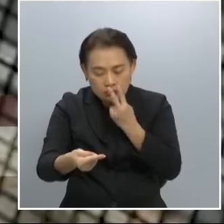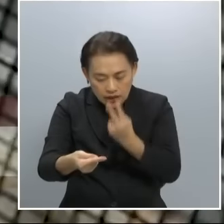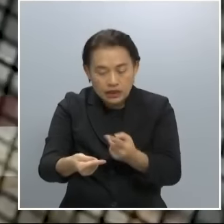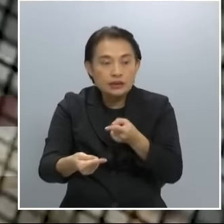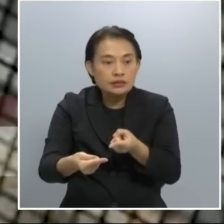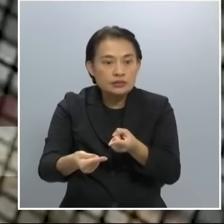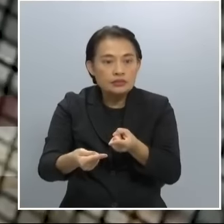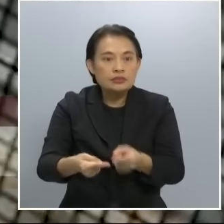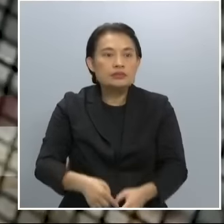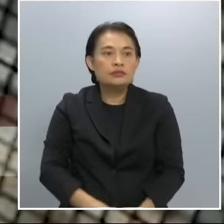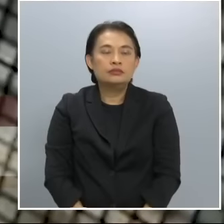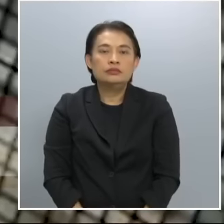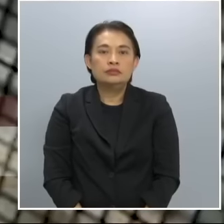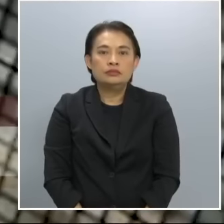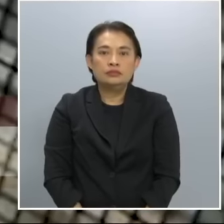ชมฮะ